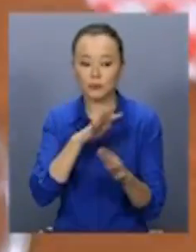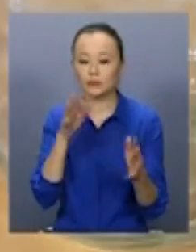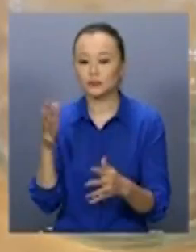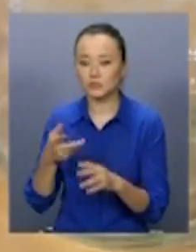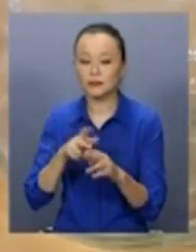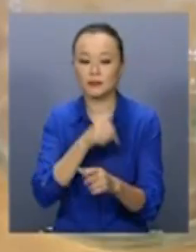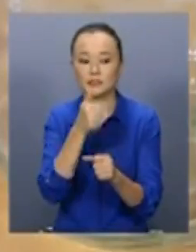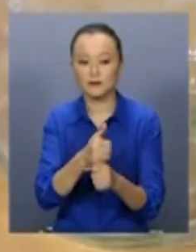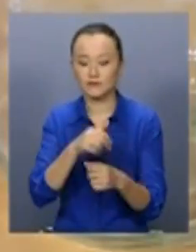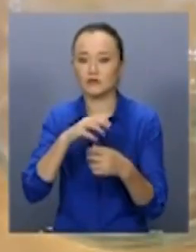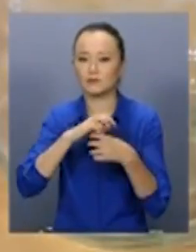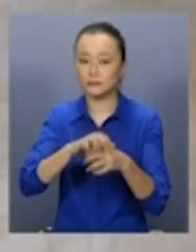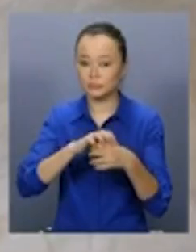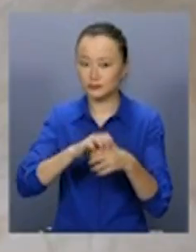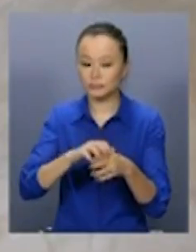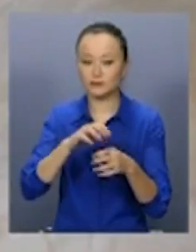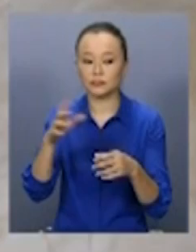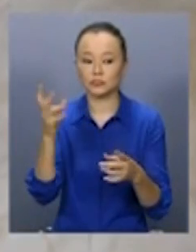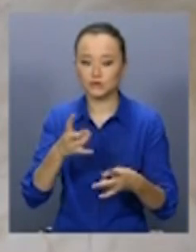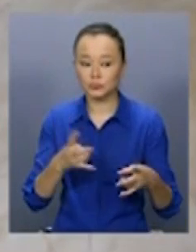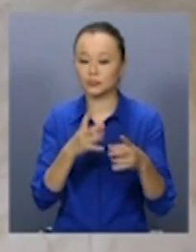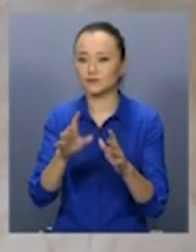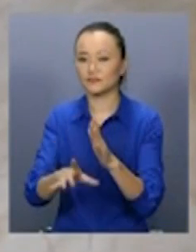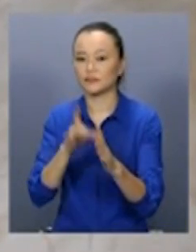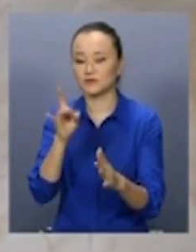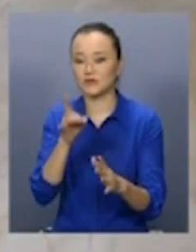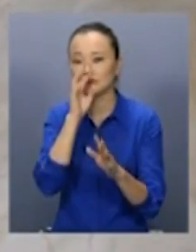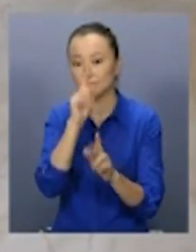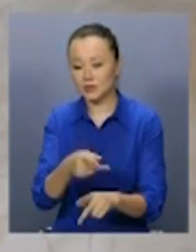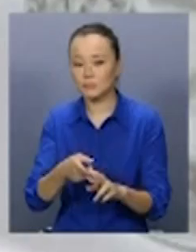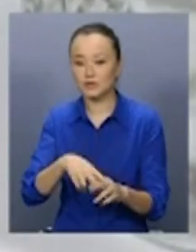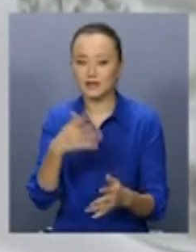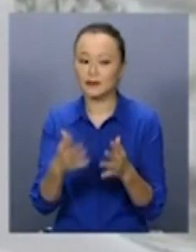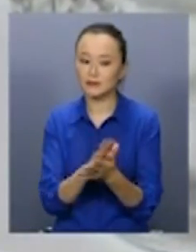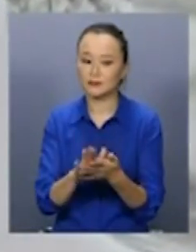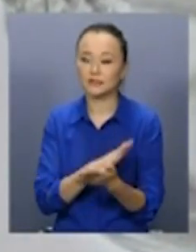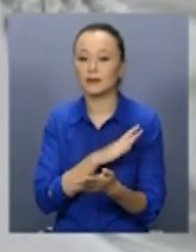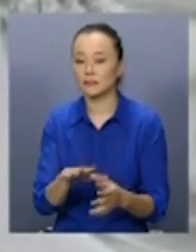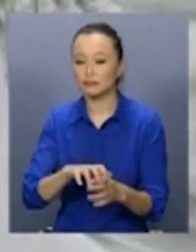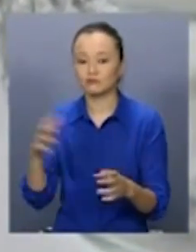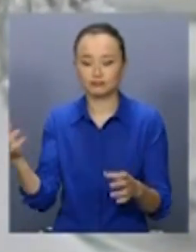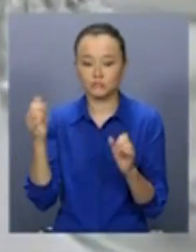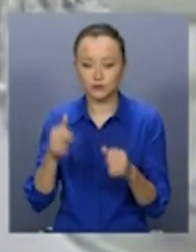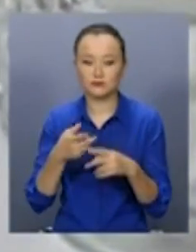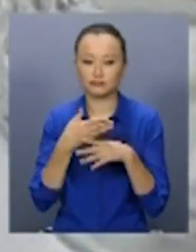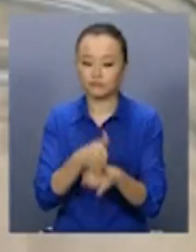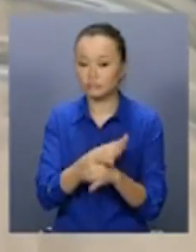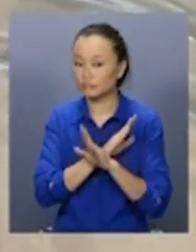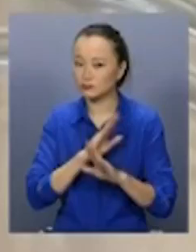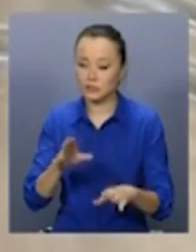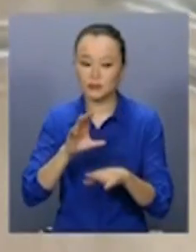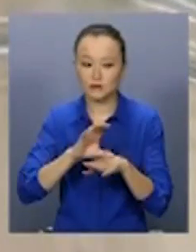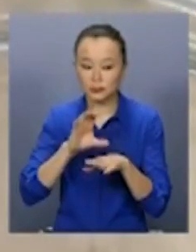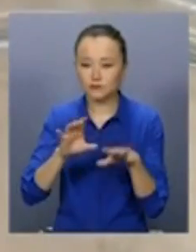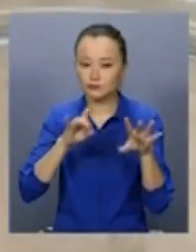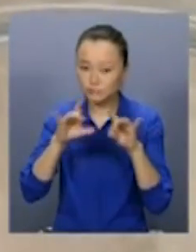басты себебі банка, қақпақ сияқты қажетті заттарды дұрыс таңдамаудан немесе істерлемеуден болады. Ең алдымен еш жерінде сынық жоқ. Бүтін банкаларды іріктеп